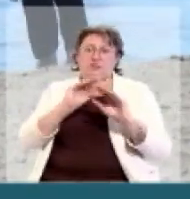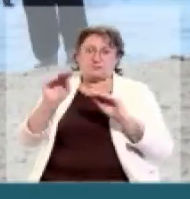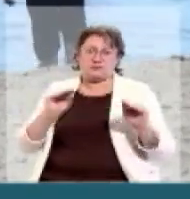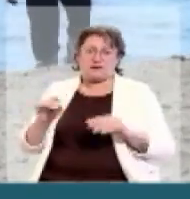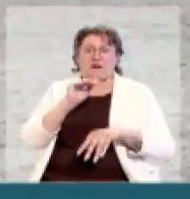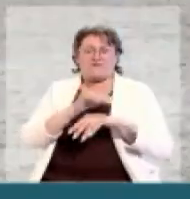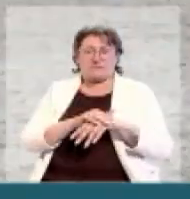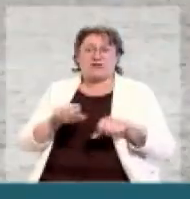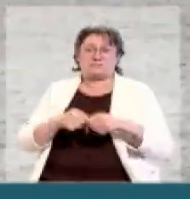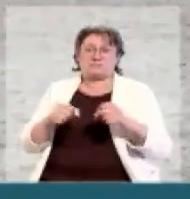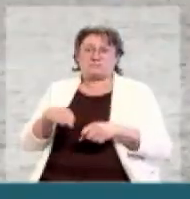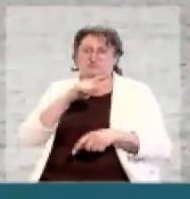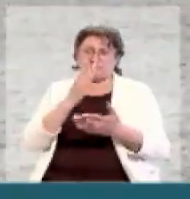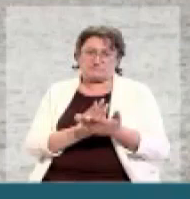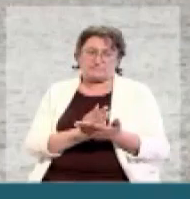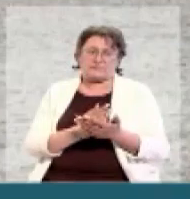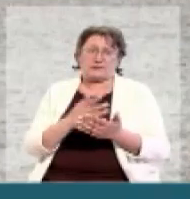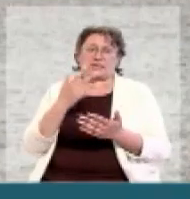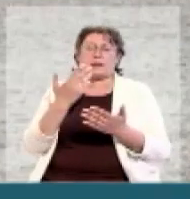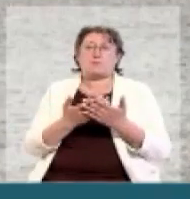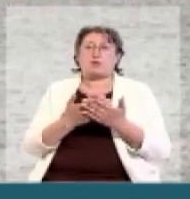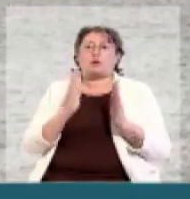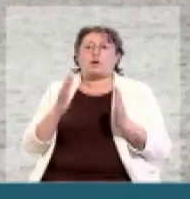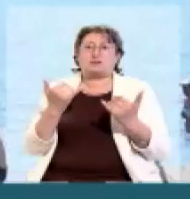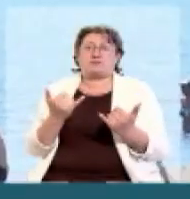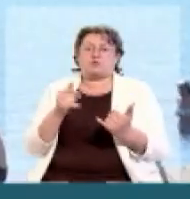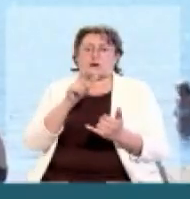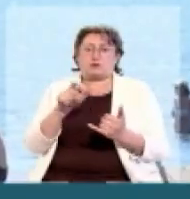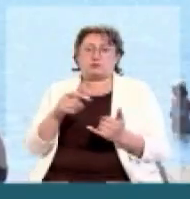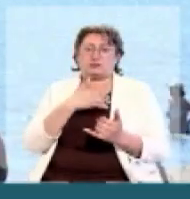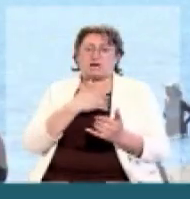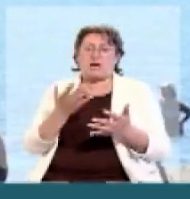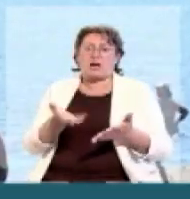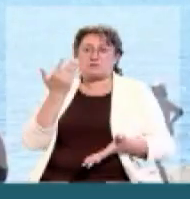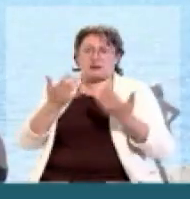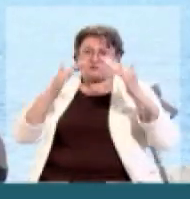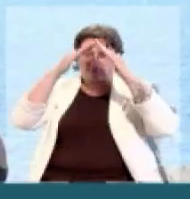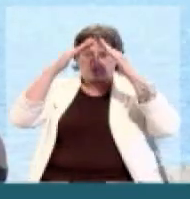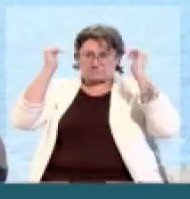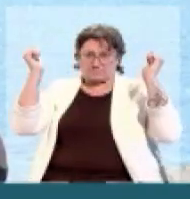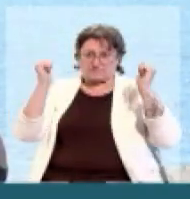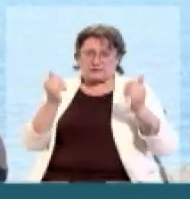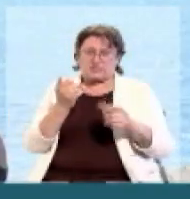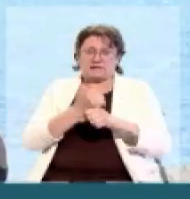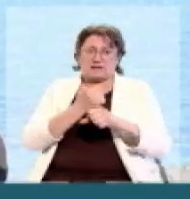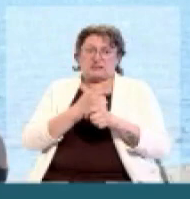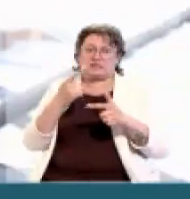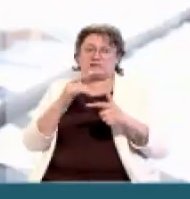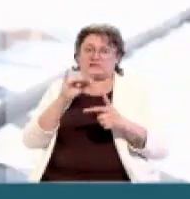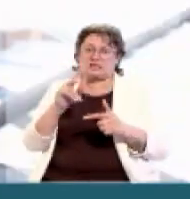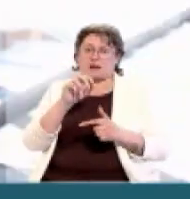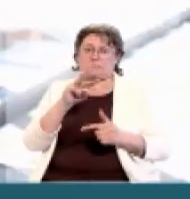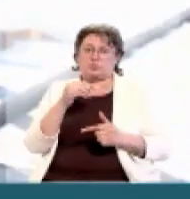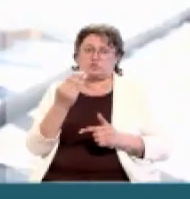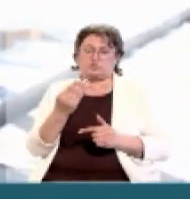оборудование. Факты вандализма уже зафиксированы. К примеру, только сегодня люди пытались разобрать верхнюю часть зонтика, сделанного из камыша.